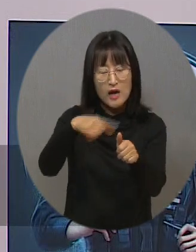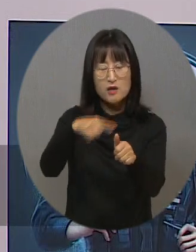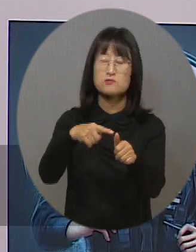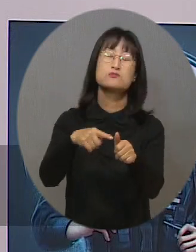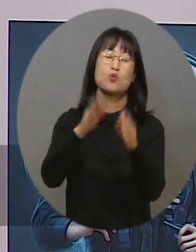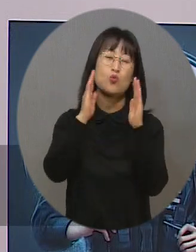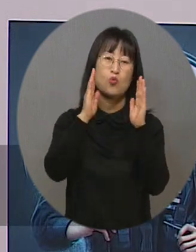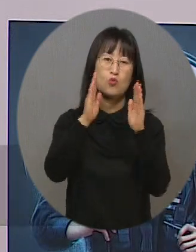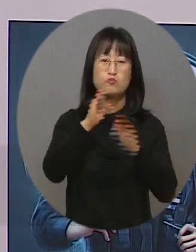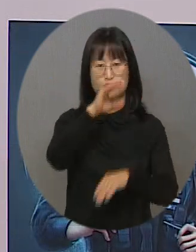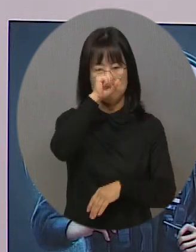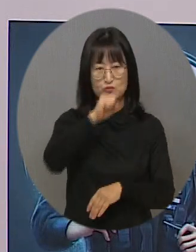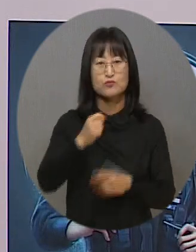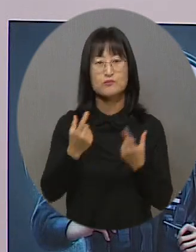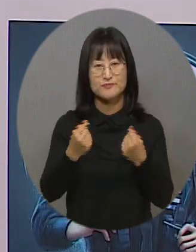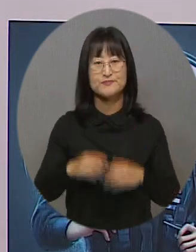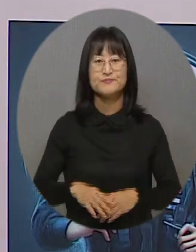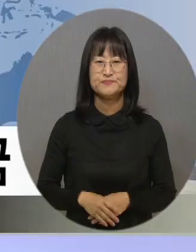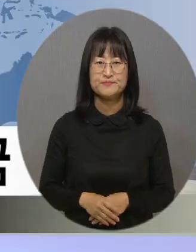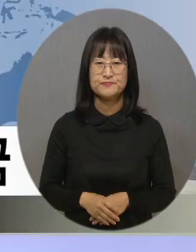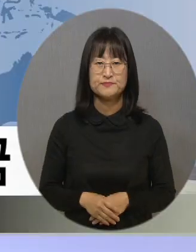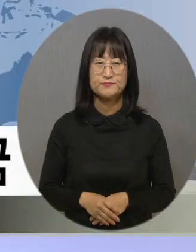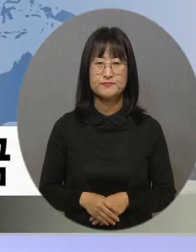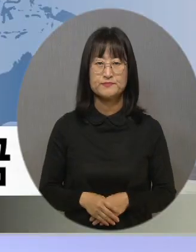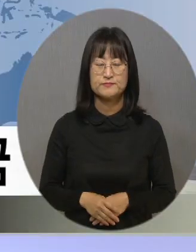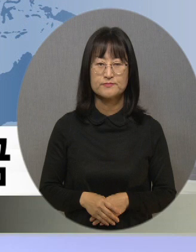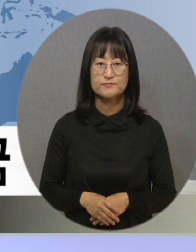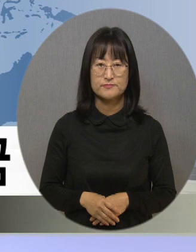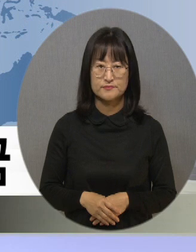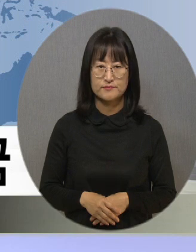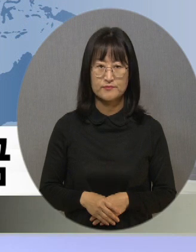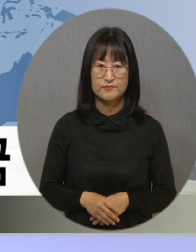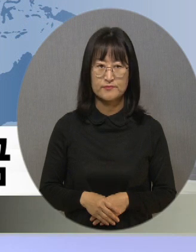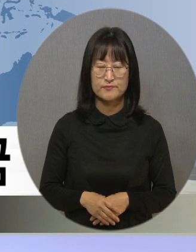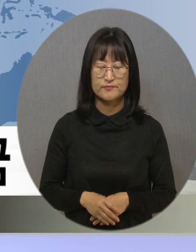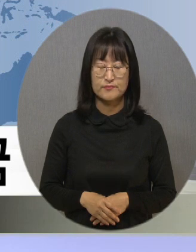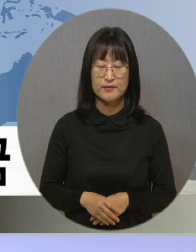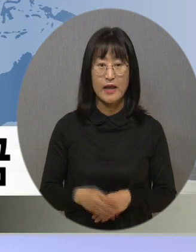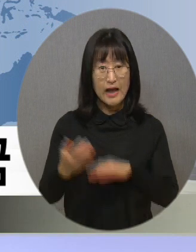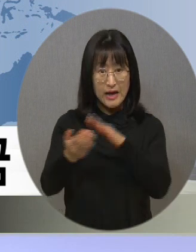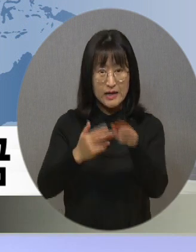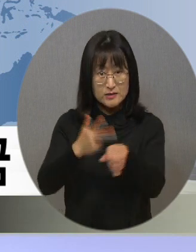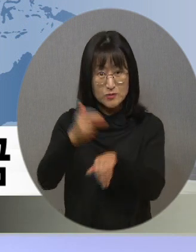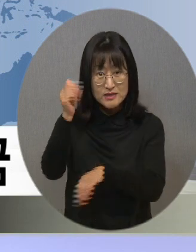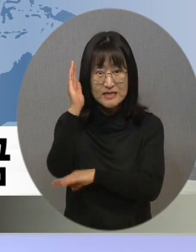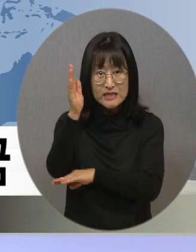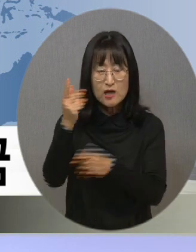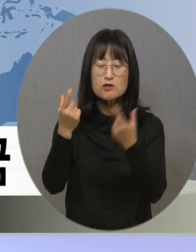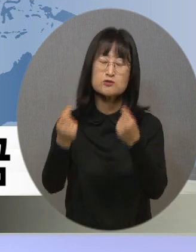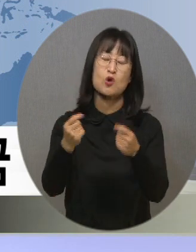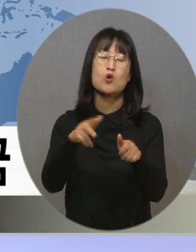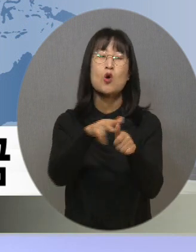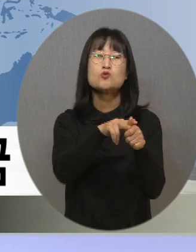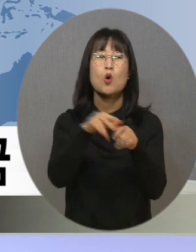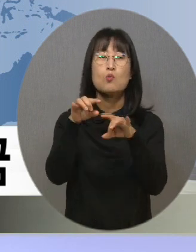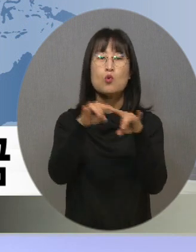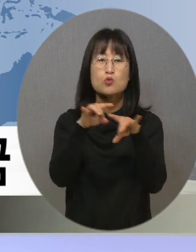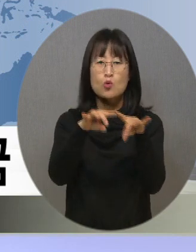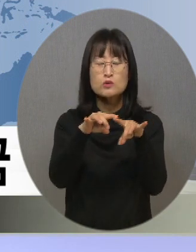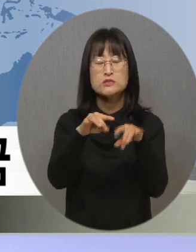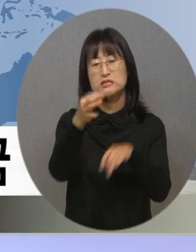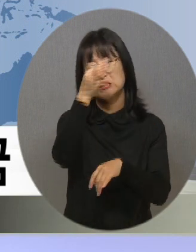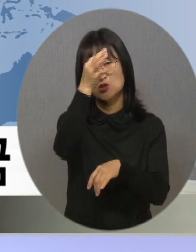공부할 수 있으면 좋을 것 같습니다. 이상입니다. 앞선 목소리처럼 정보통신기술의 중요성이 강조됨에